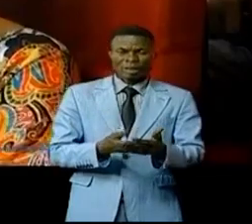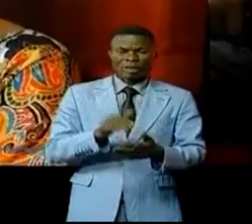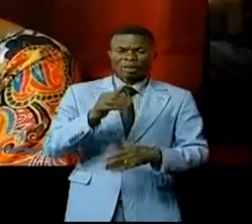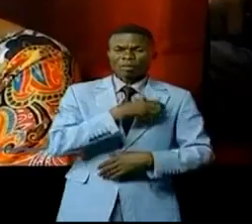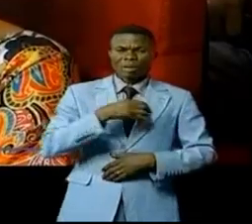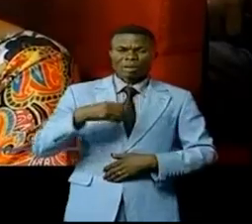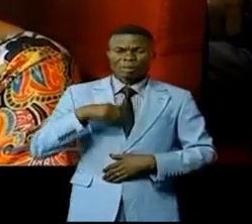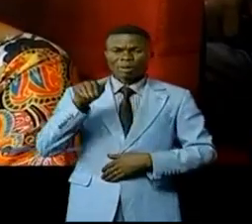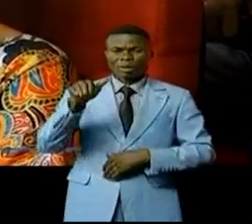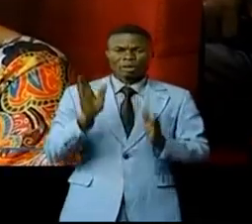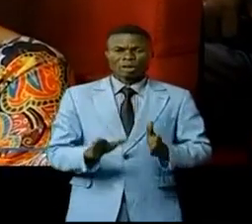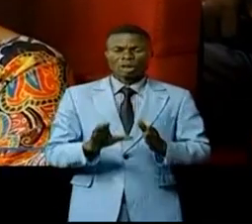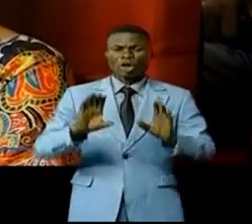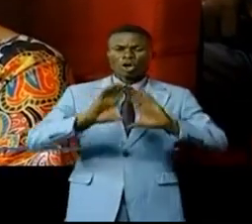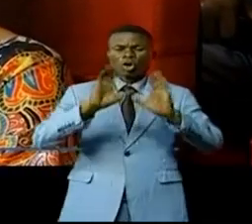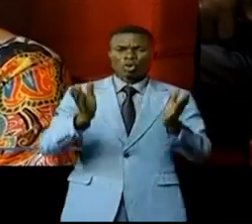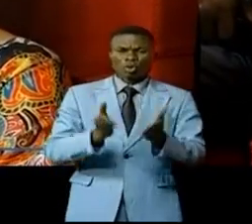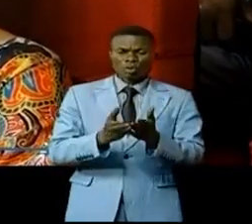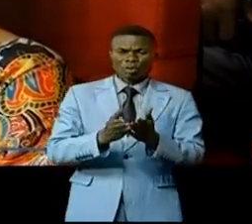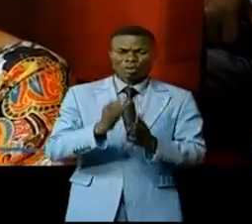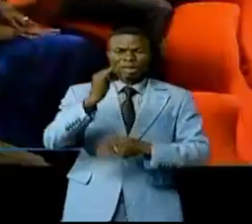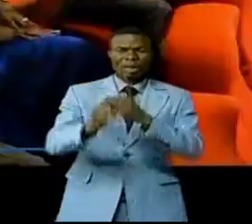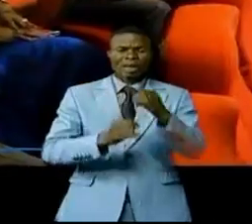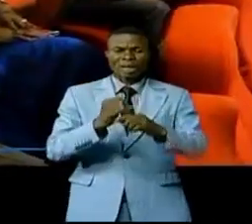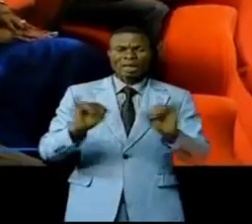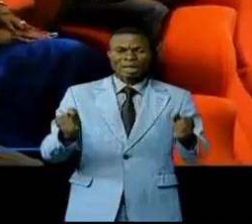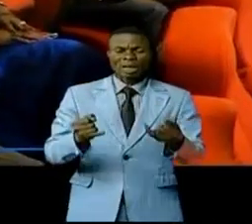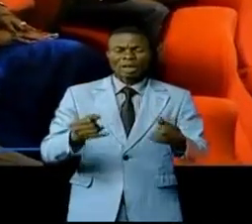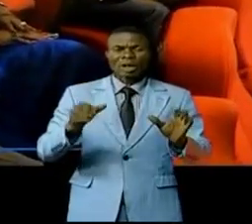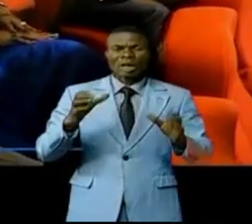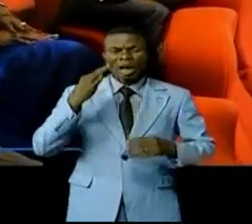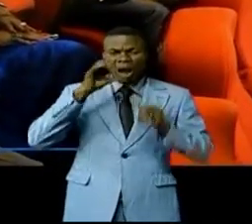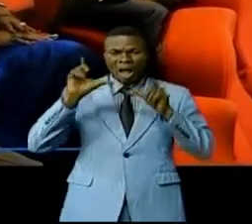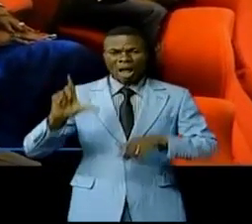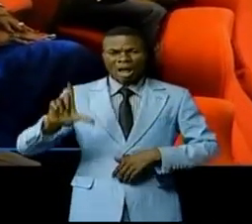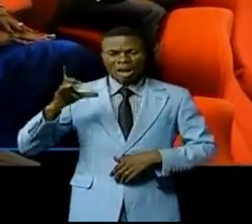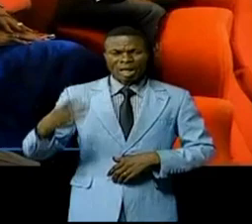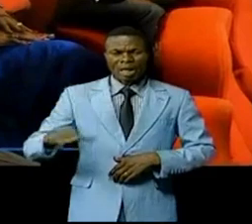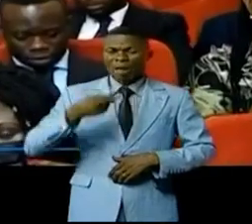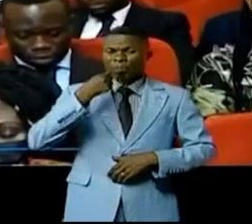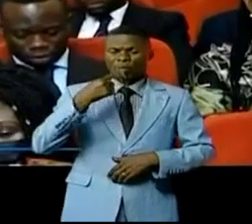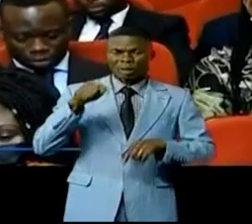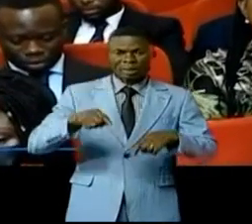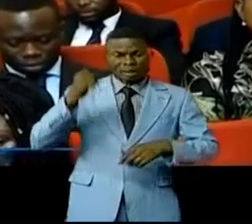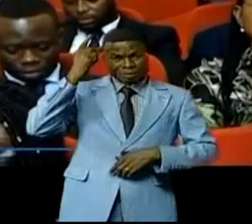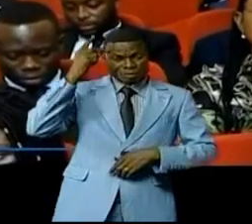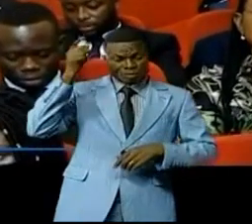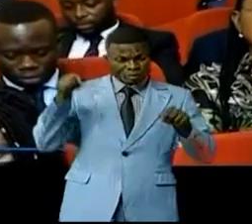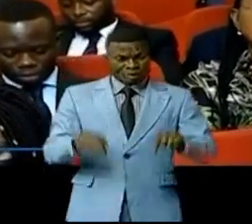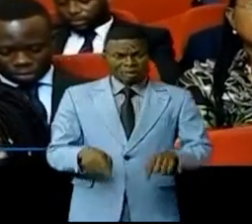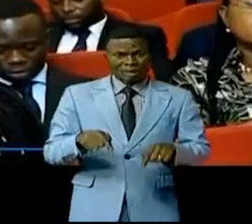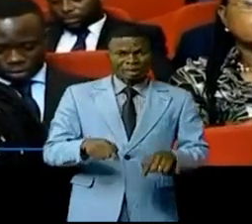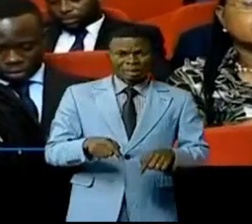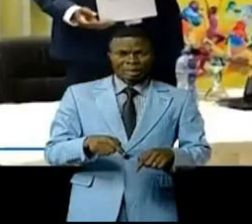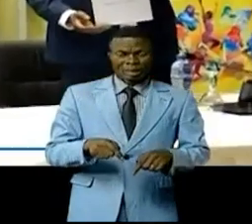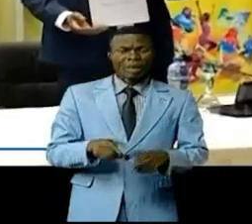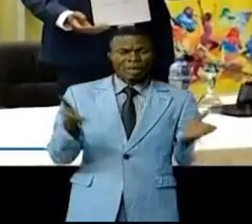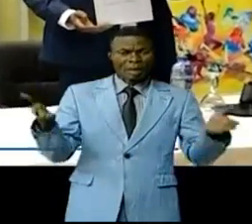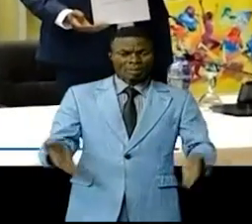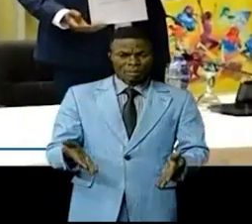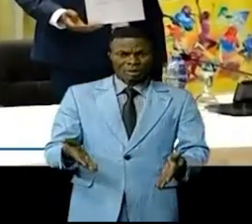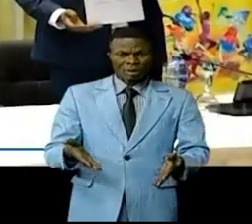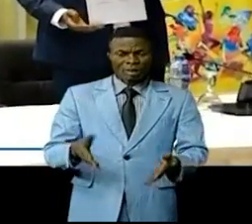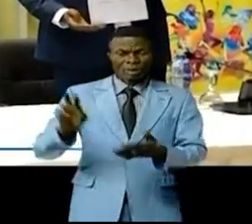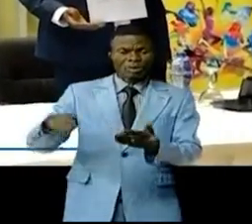directrice du Comité international des jeux de la francophonie, Zeina, présente dans la capitale depuis le 28 avril, était de la partie.